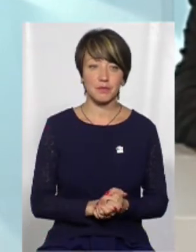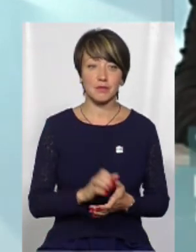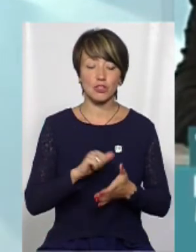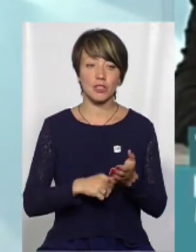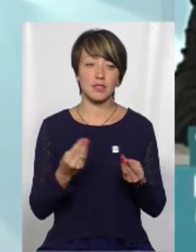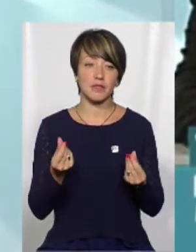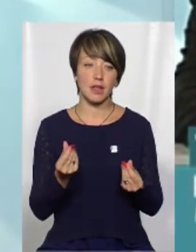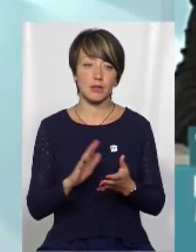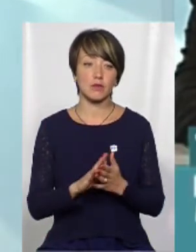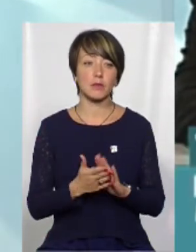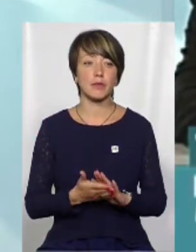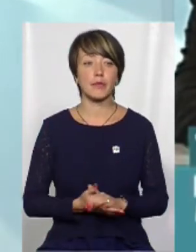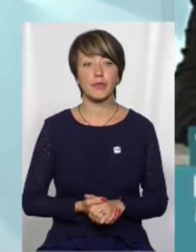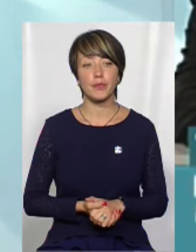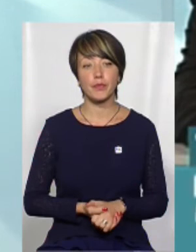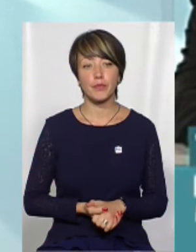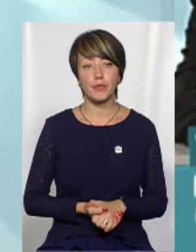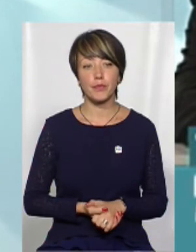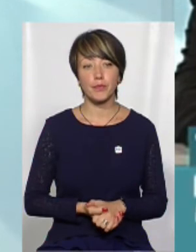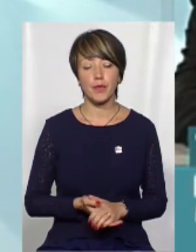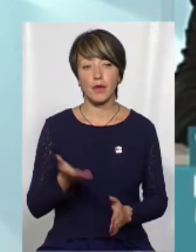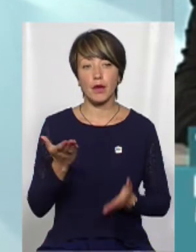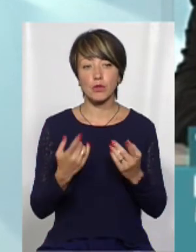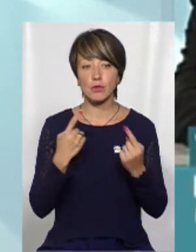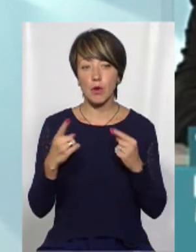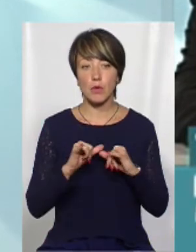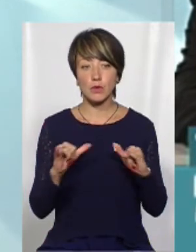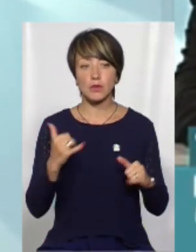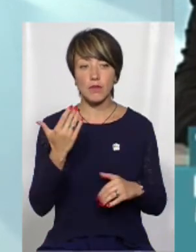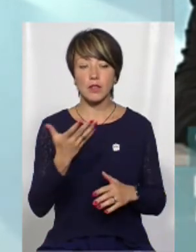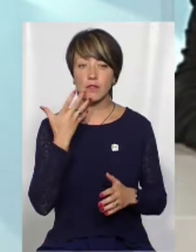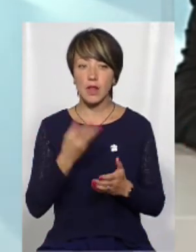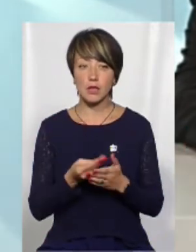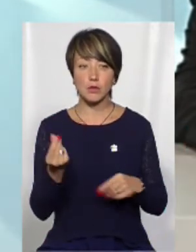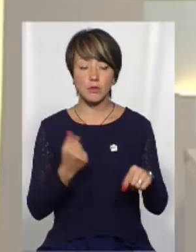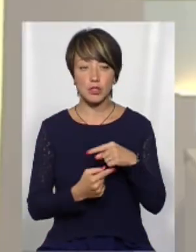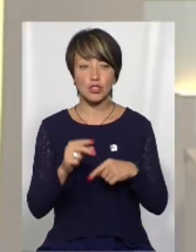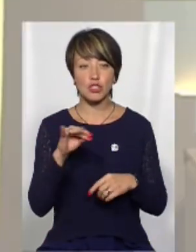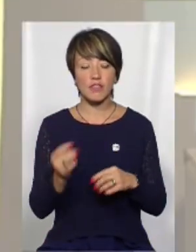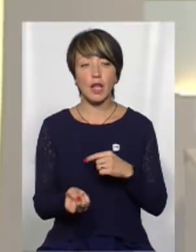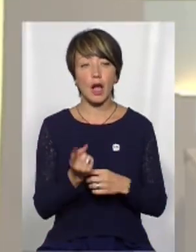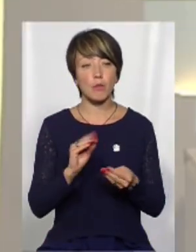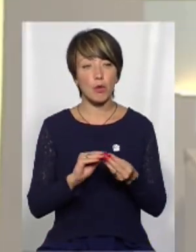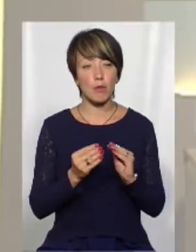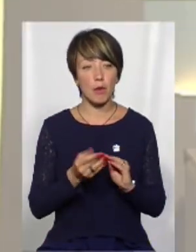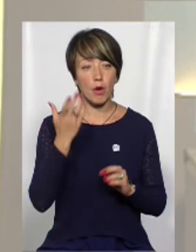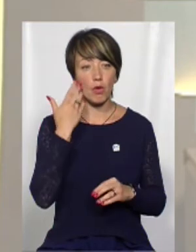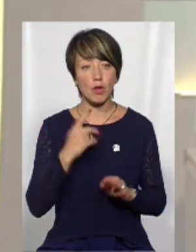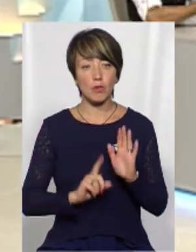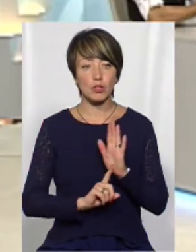через фінансові питання. А якщо розмовляти про розвиток вашого власного бізнесу, чи виникали якісь проблеми, коли